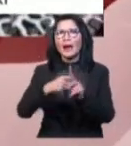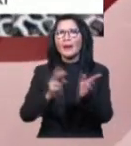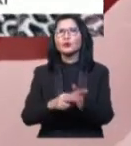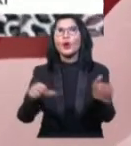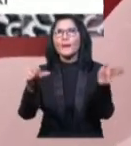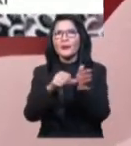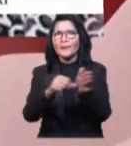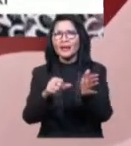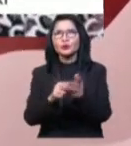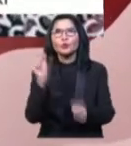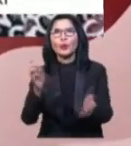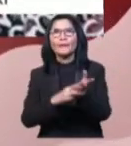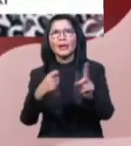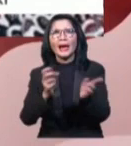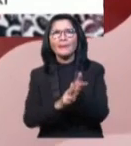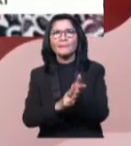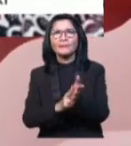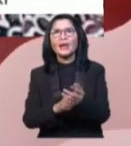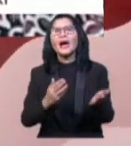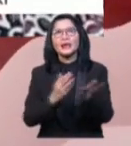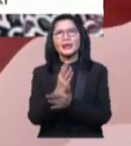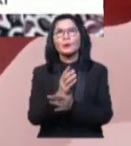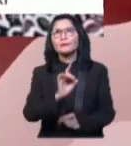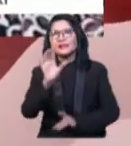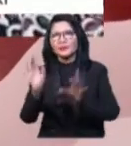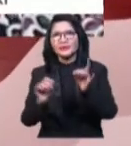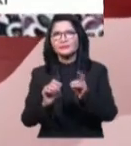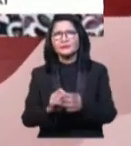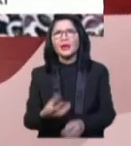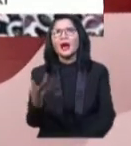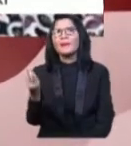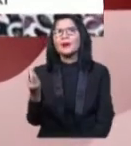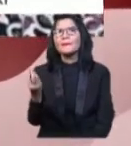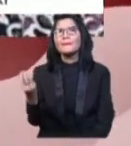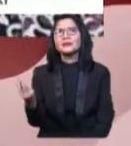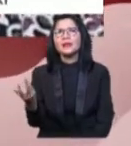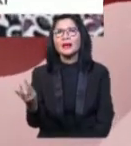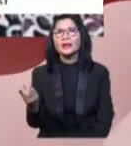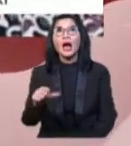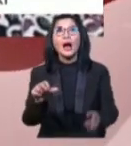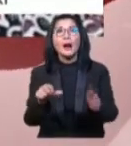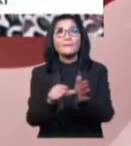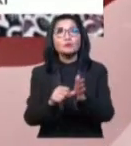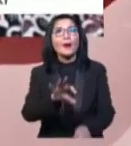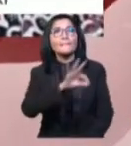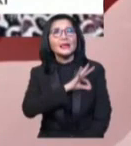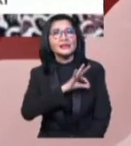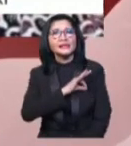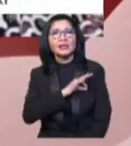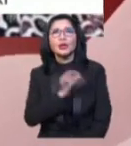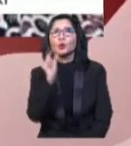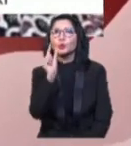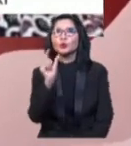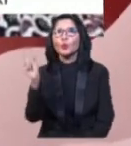membantu pelaku UMKM melewati cobaan di saat pandemi ini. Nah, berapa besar bantuan presiden untuk UMKM yang